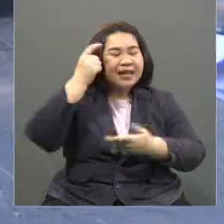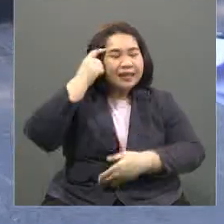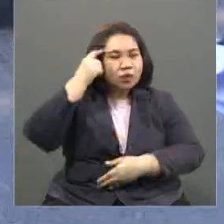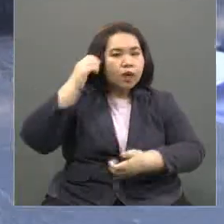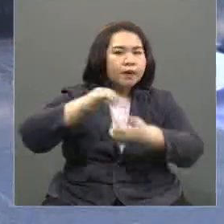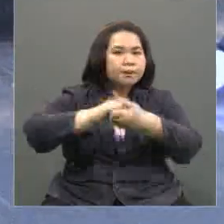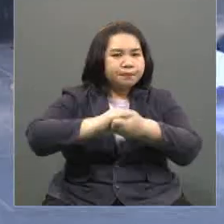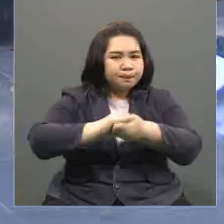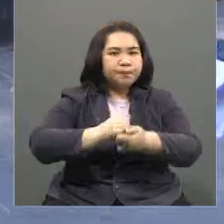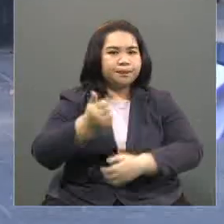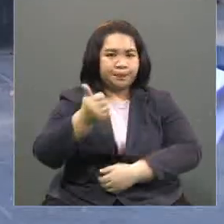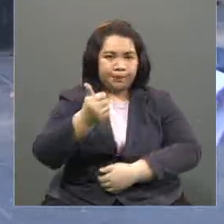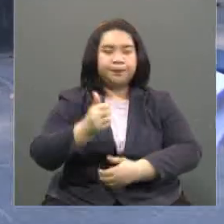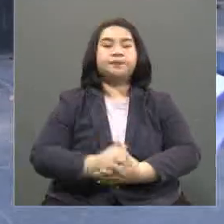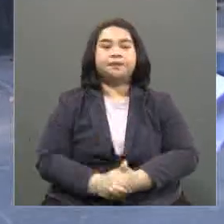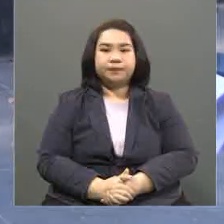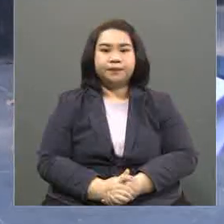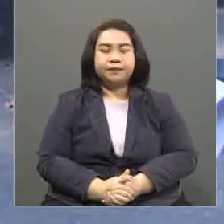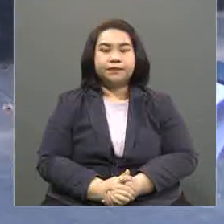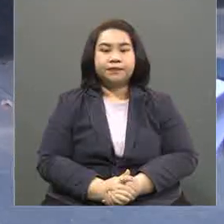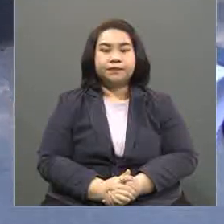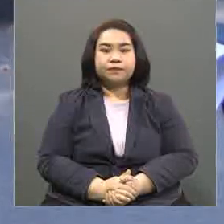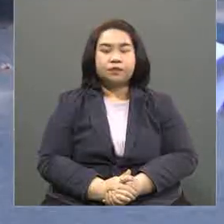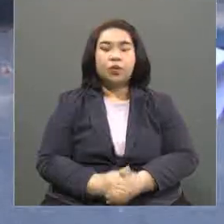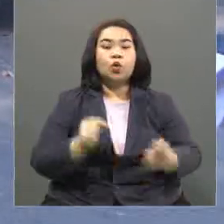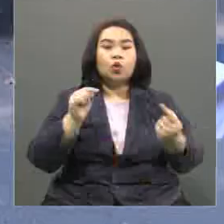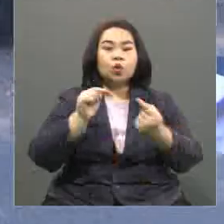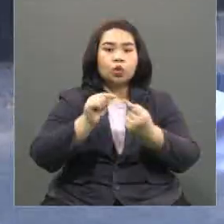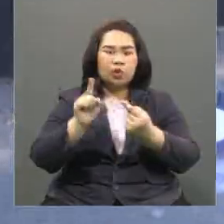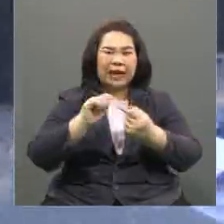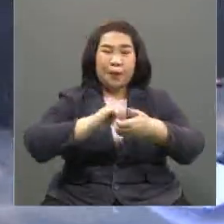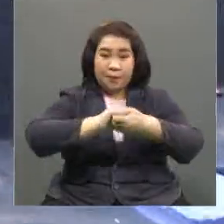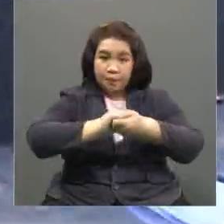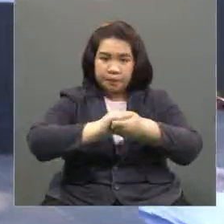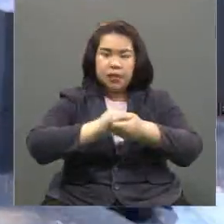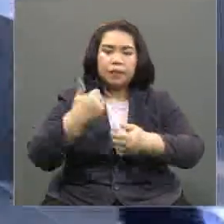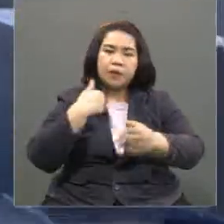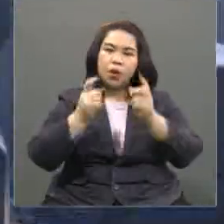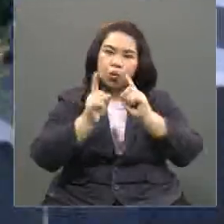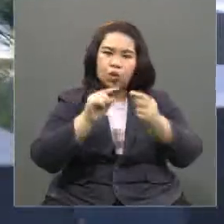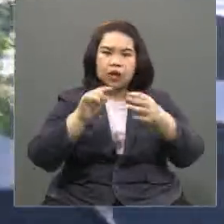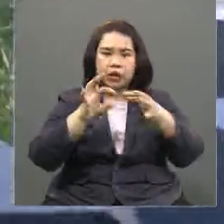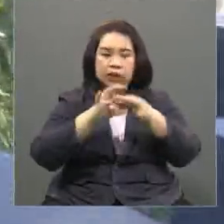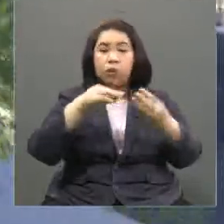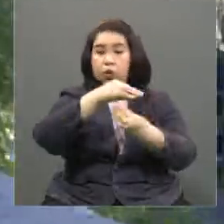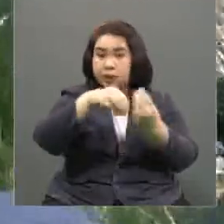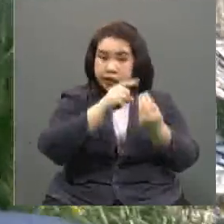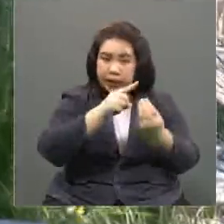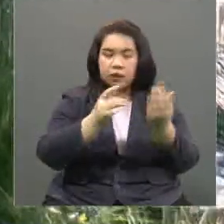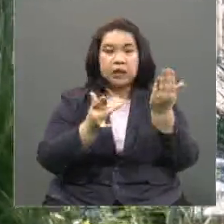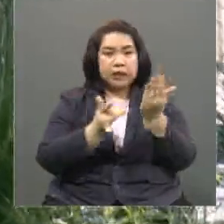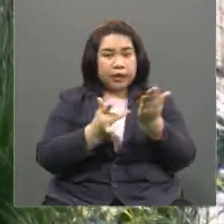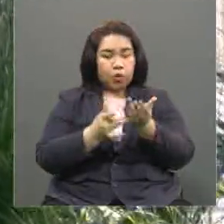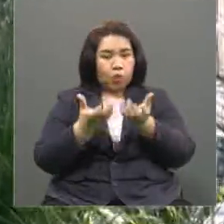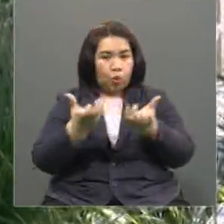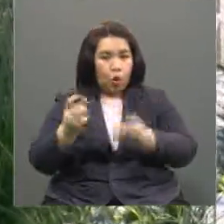มมือทวิภาคีให้แข็งแกร่งยิ่งขึ้นส่วนประเด็นความร่วมมือสำคัญที่หารือก็มีทั้งด้านเศรษฐกิจเทคโนโลยีแล้วก็นวัตกรร